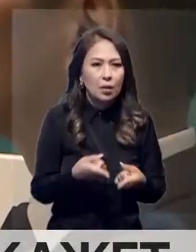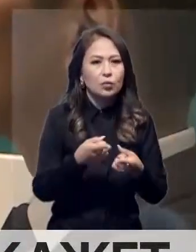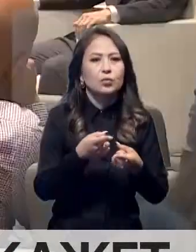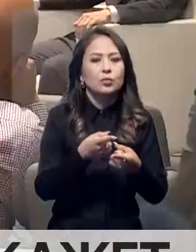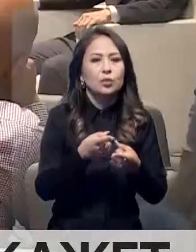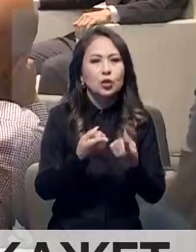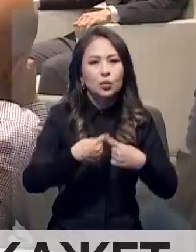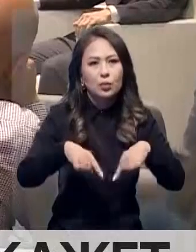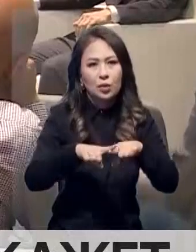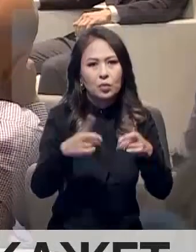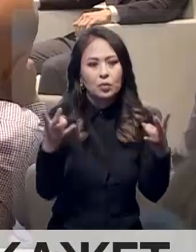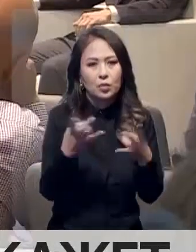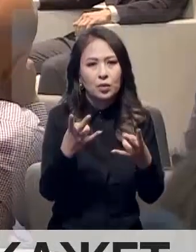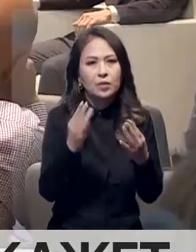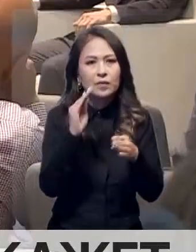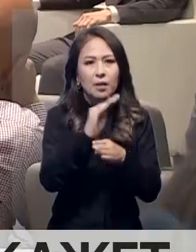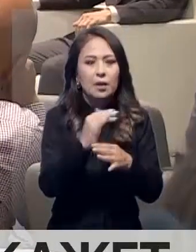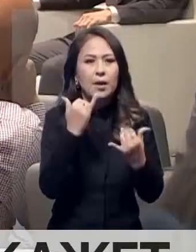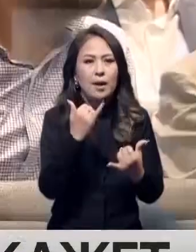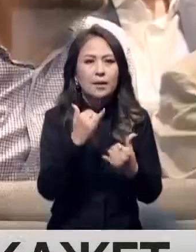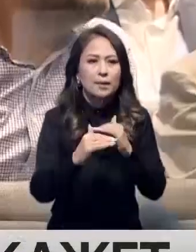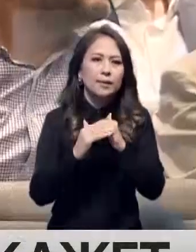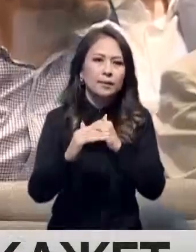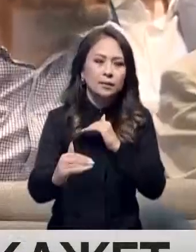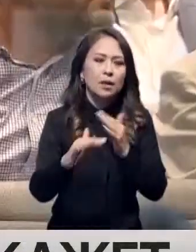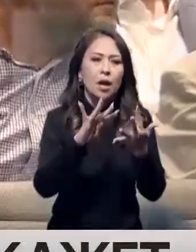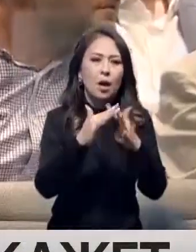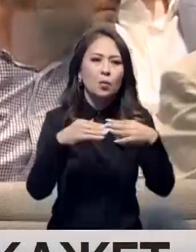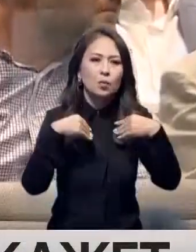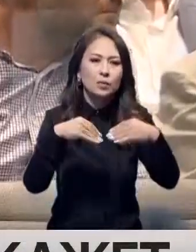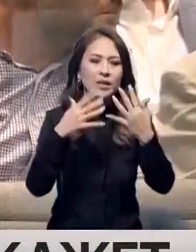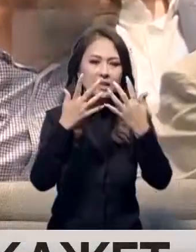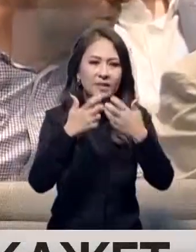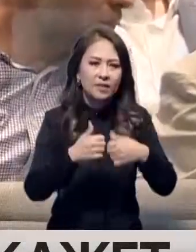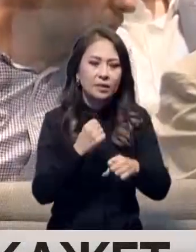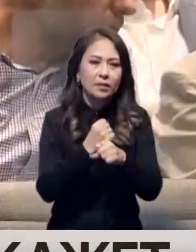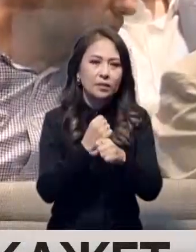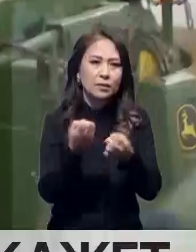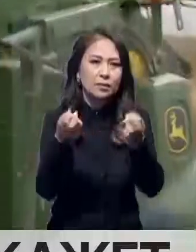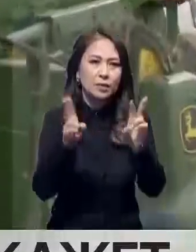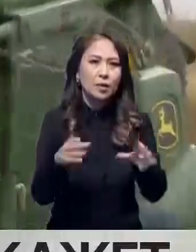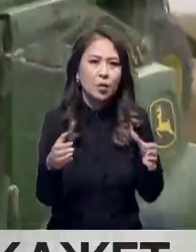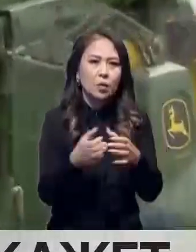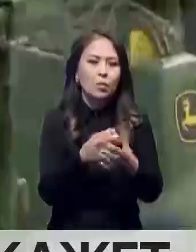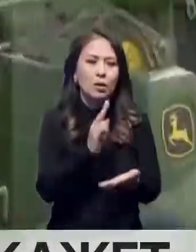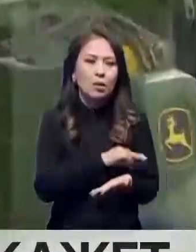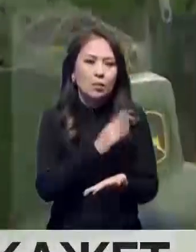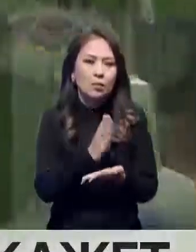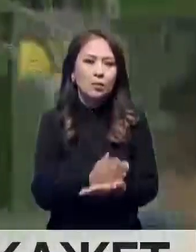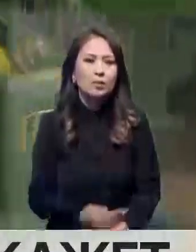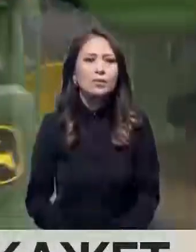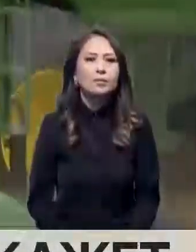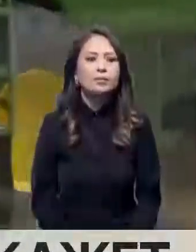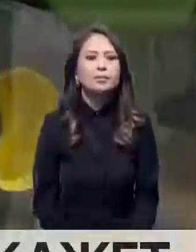агенттіктің ұйымдастыруымен өтіп жатыр. Айта кетейік, қазір елде ауыл шаруашылығын цифрландыру бойынша арнайы топ жұмыс істеп жатыр.